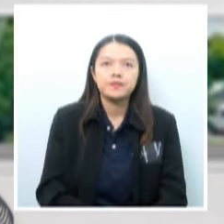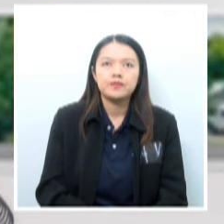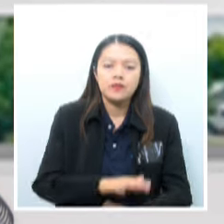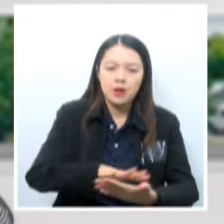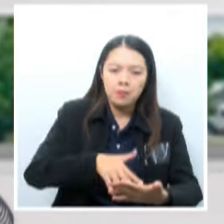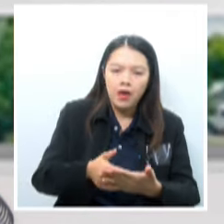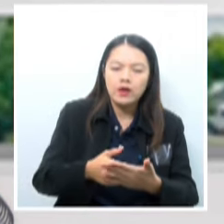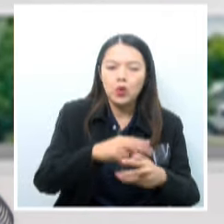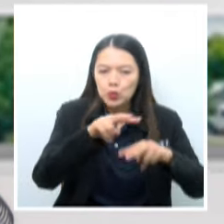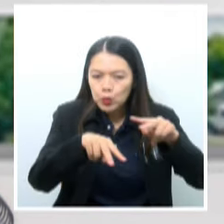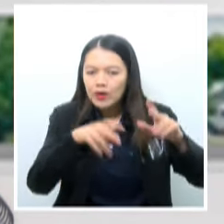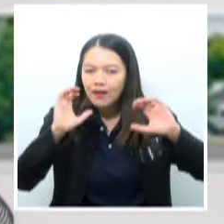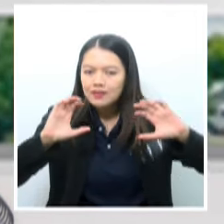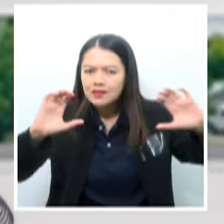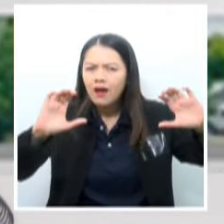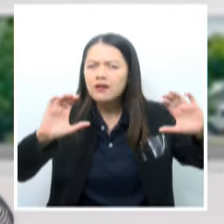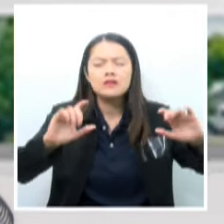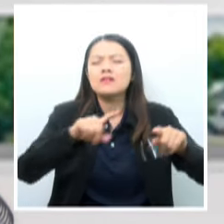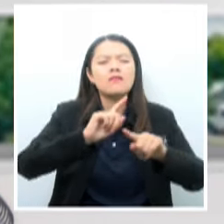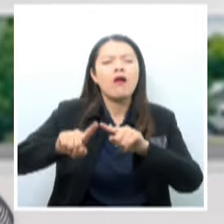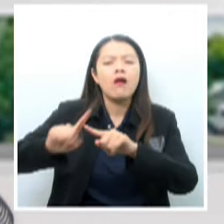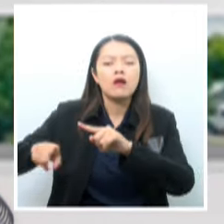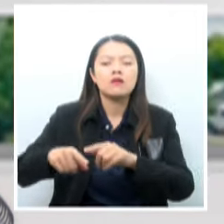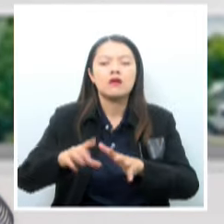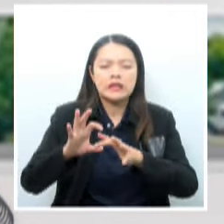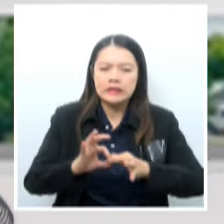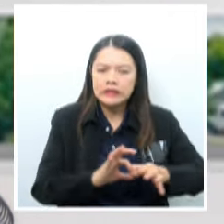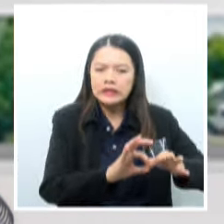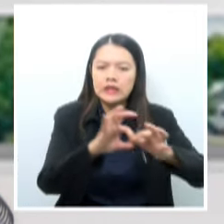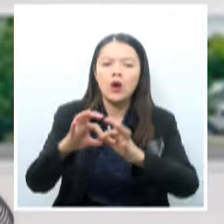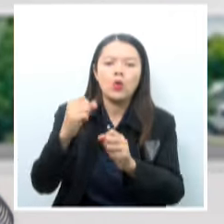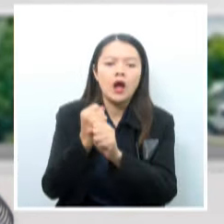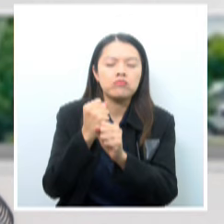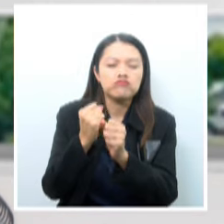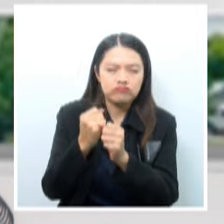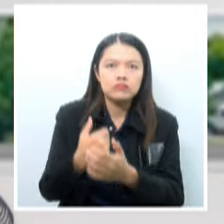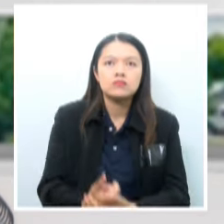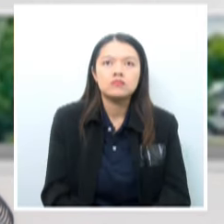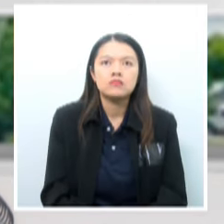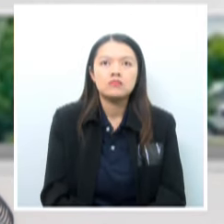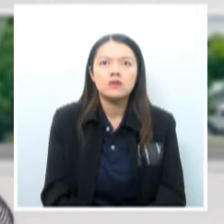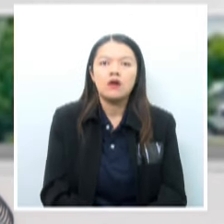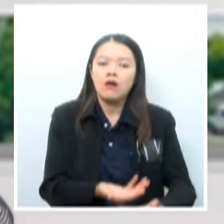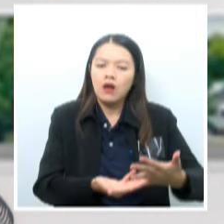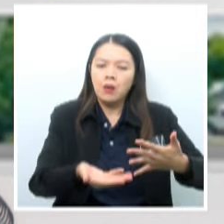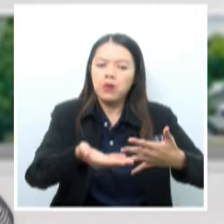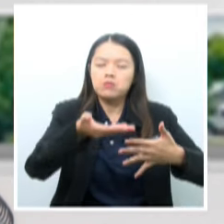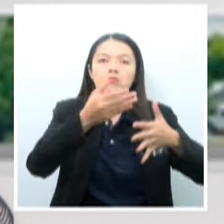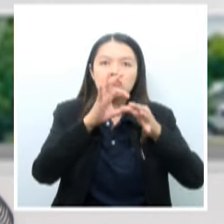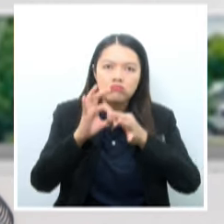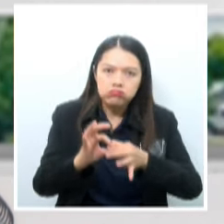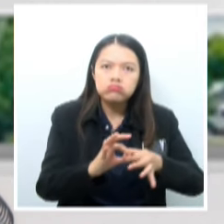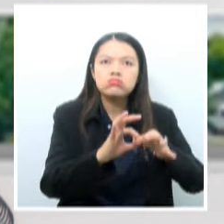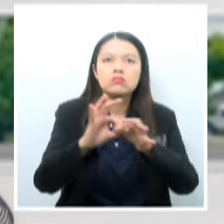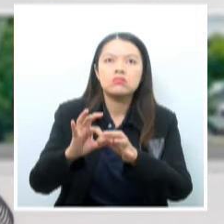ต่างๆแล้วก็ตัว PMQA 4.0 ทั้งหลายเนี่ยเป็นตัวเชื่อมที่ทำให้กระบวนการนี้สอดคล้องกันทุกระดับนะครับแล้วก็